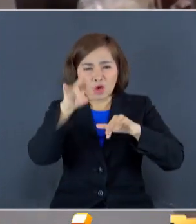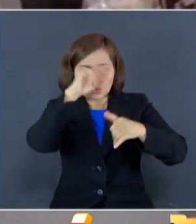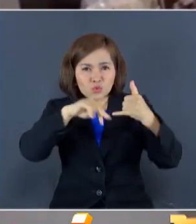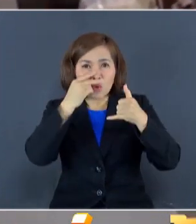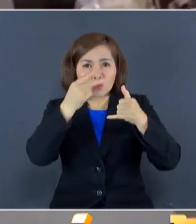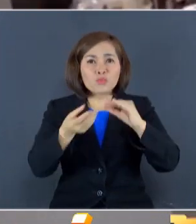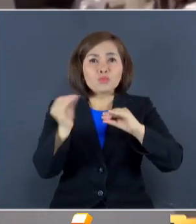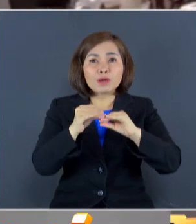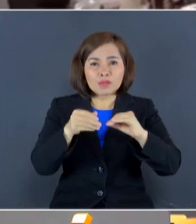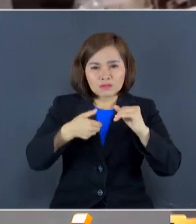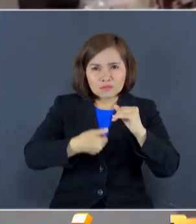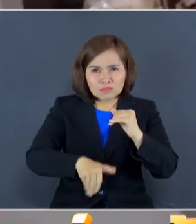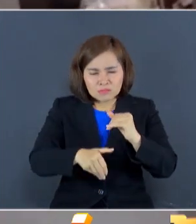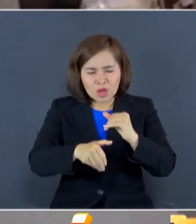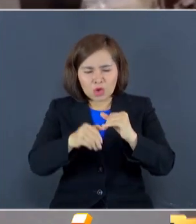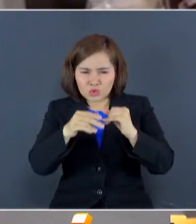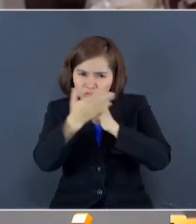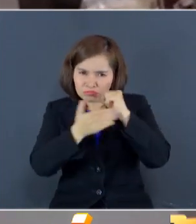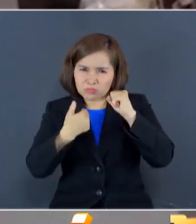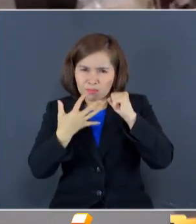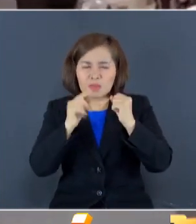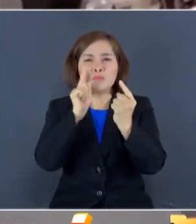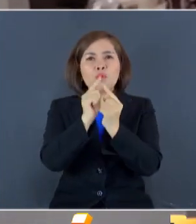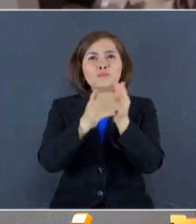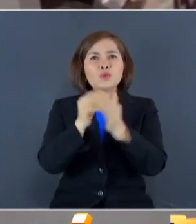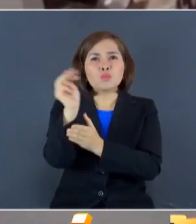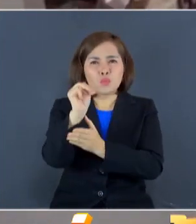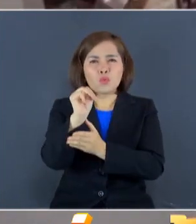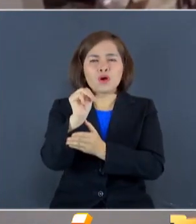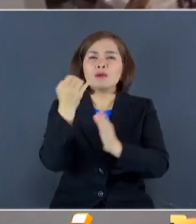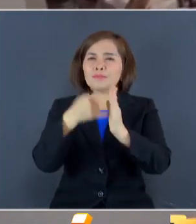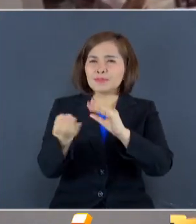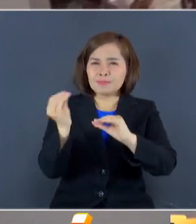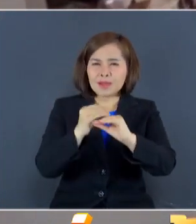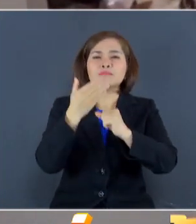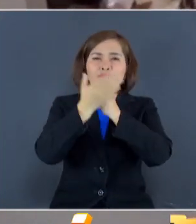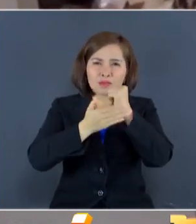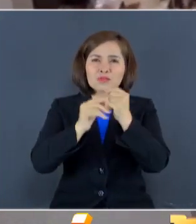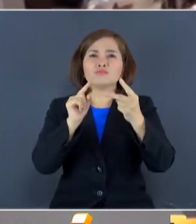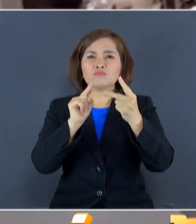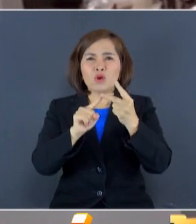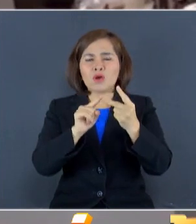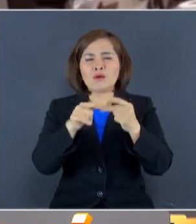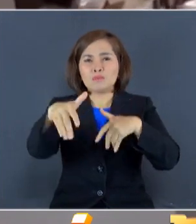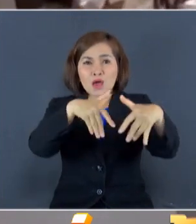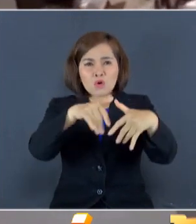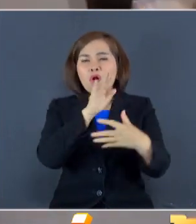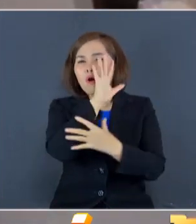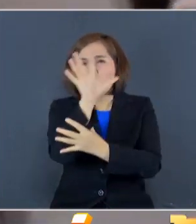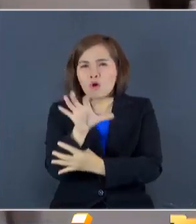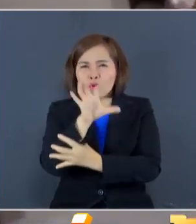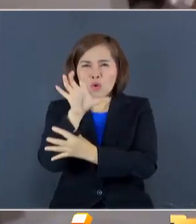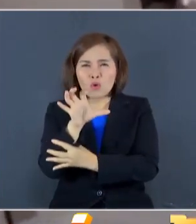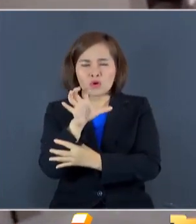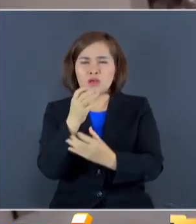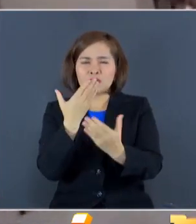ฮะฉี่ม่วงครับ oh. เจอเลยก็เลยแจ้งข้อหาเรื่องของเสพสารเสพติดรวมถึงเรื่องของการหลอกลวงประชาชนแล้วก็ความผิดพรบ